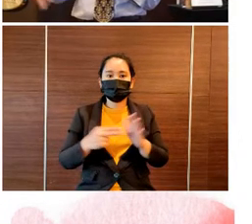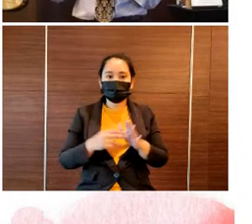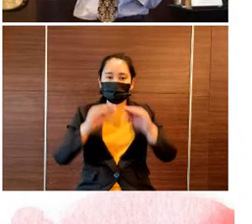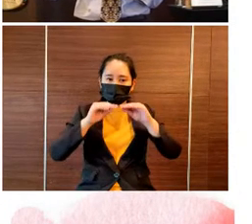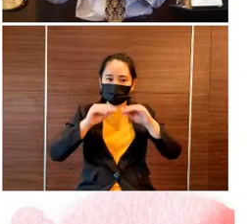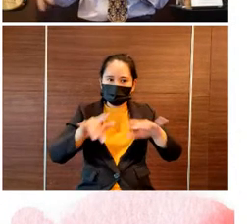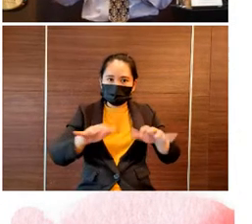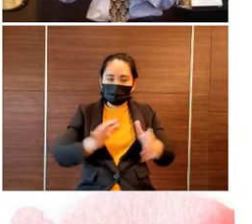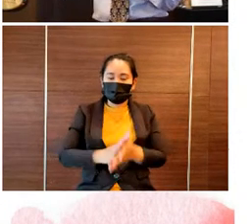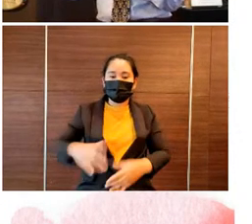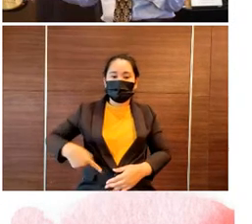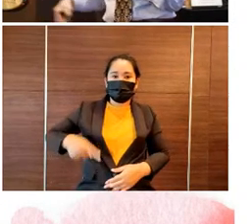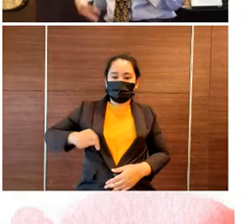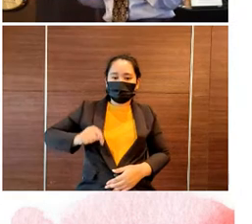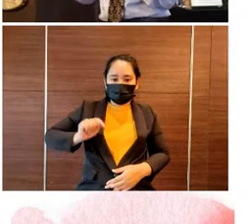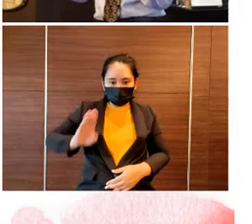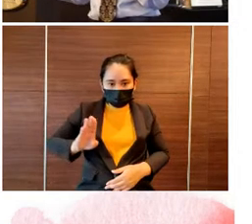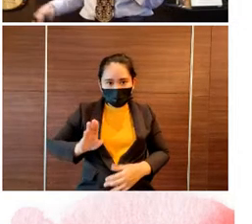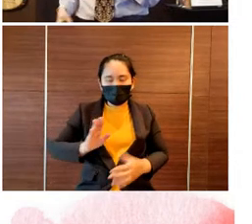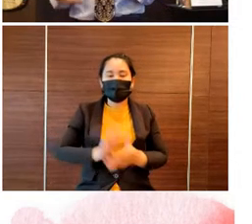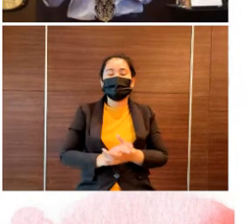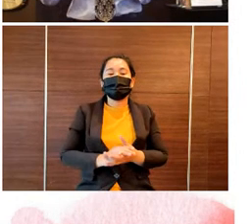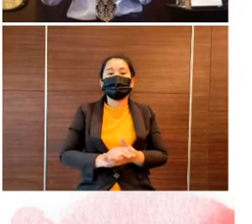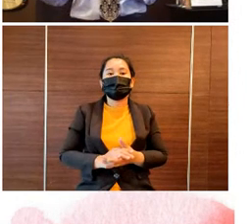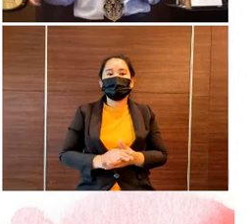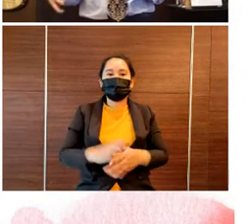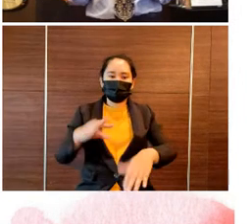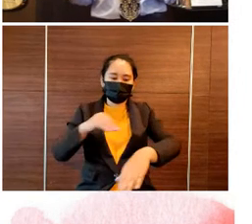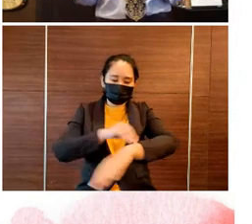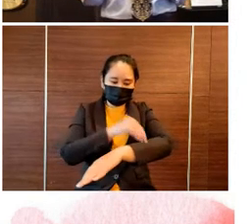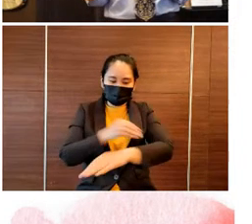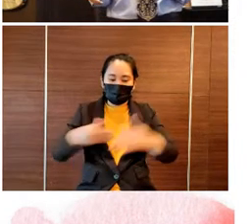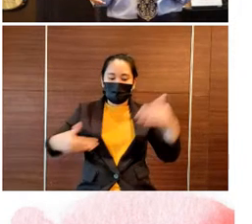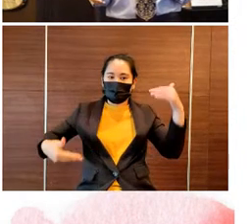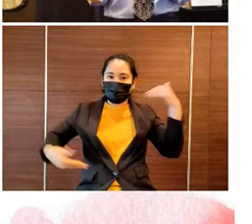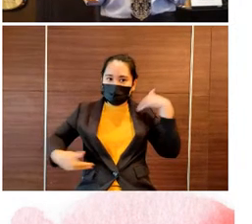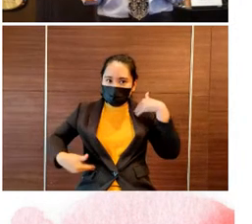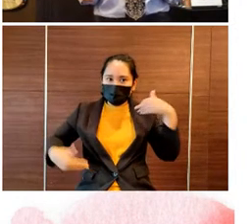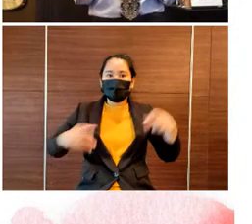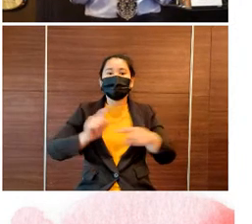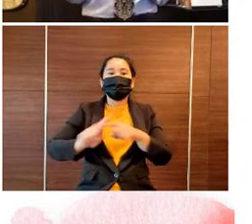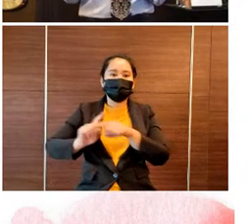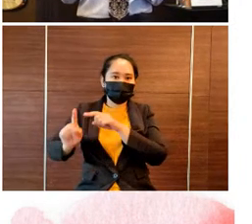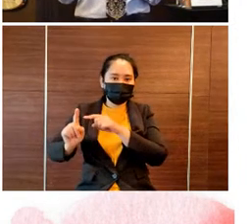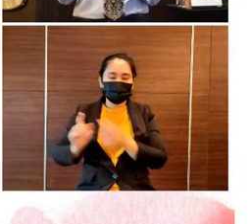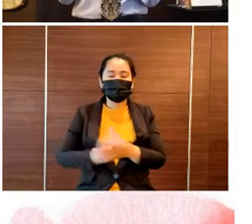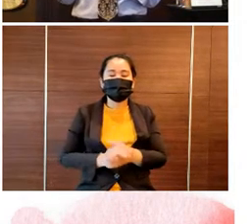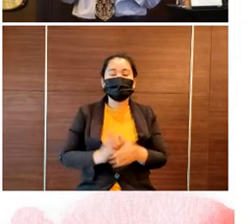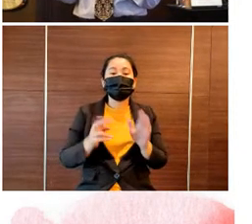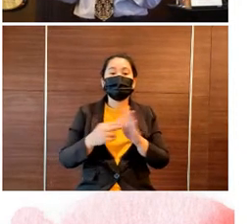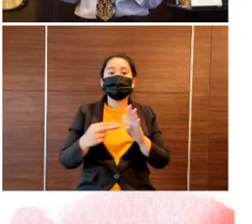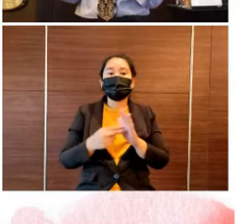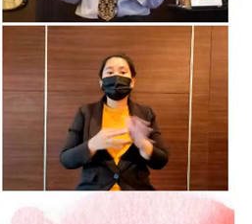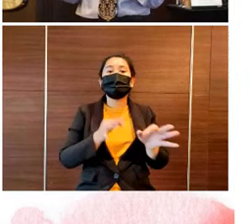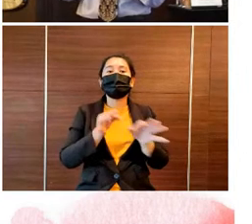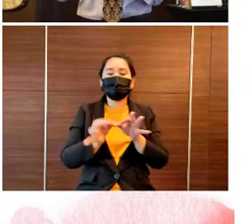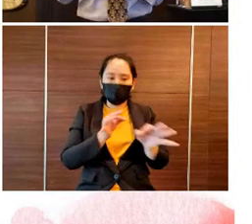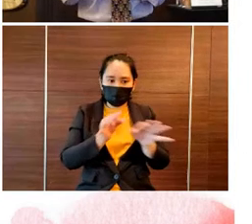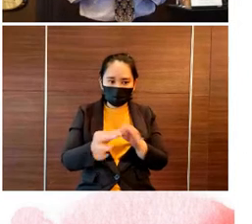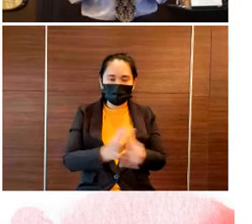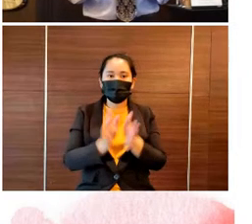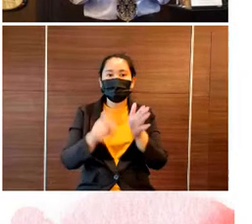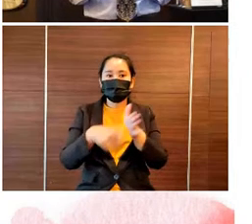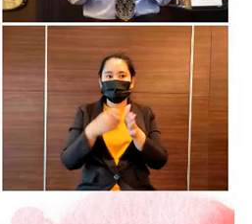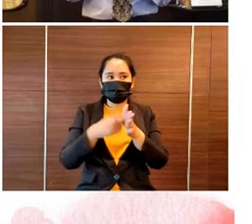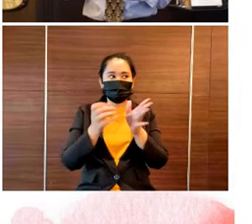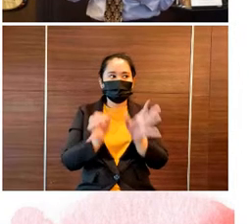แต่ตับอักเสบซีเอชไอวีนะฝีดาดลิงอะไรก็แล้วแต่นะครับนะจึงเป็นเหตุผลนะครับที่สัง